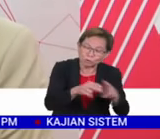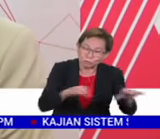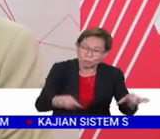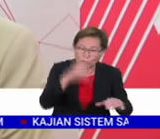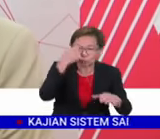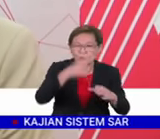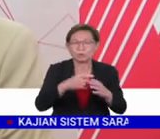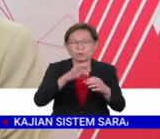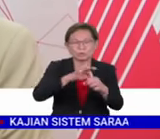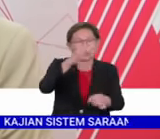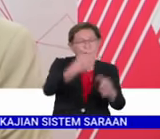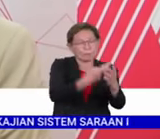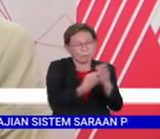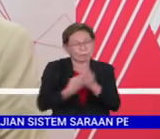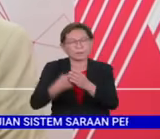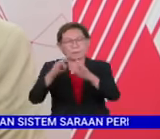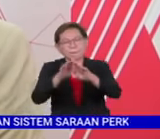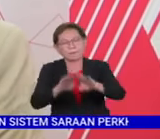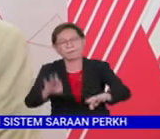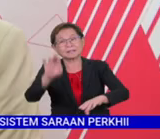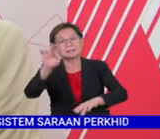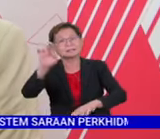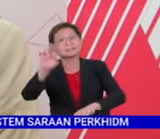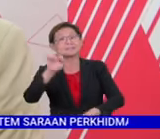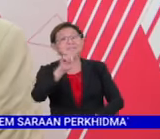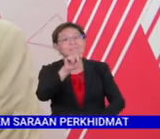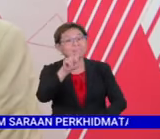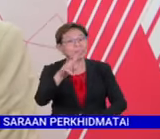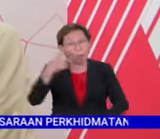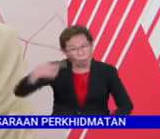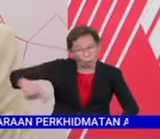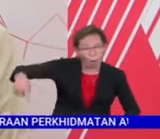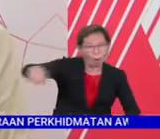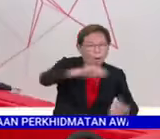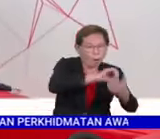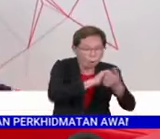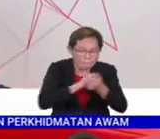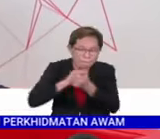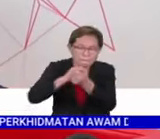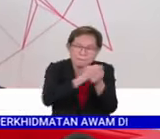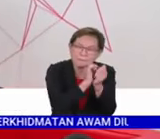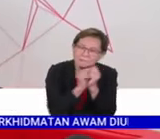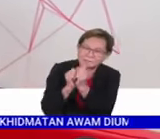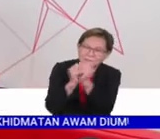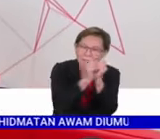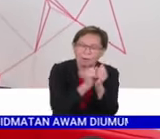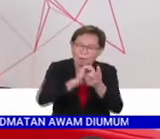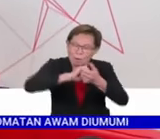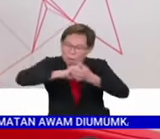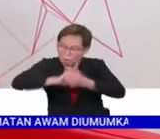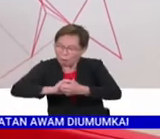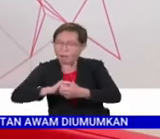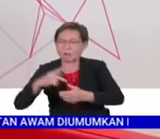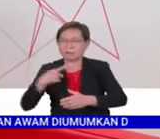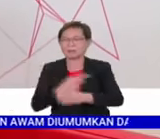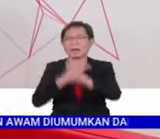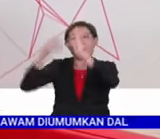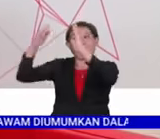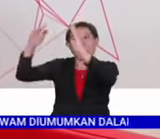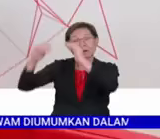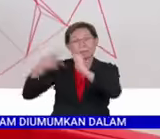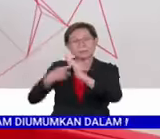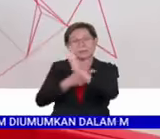kerja di Berita TV ini supaya mereka dapat bersama mengukuhkan silaturahim. Dan ini yang kita harapkanlah sebab